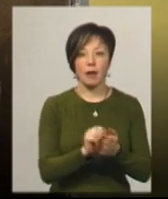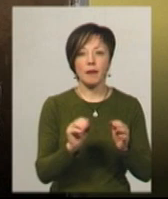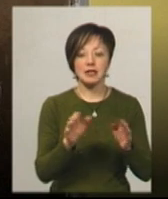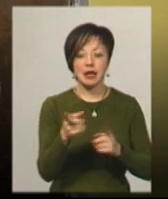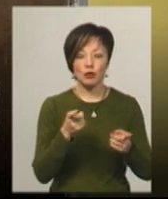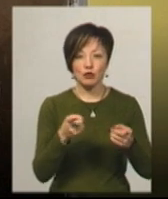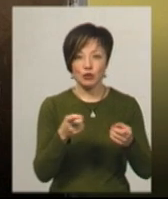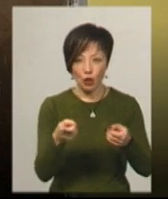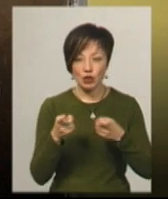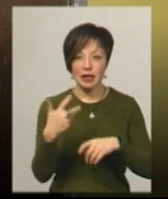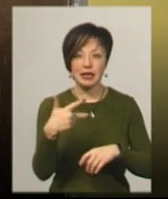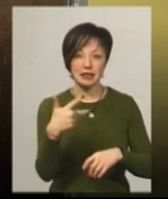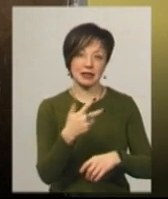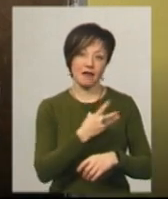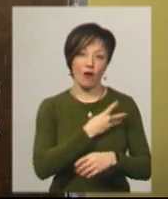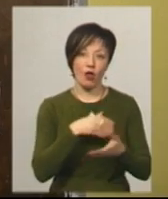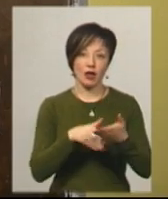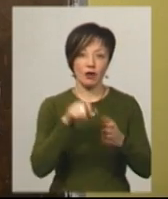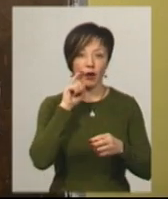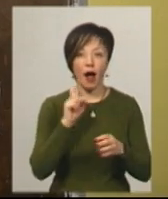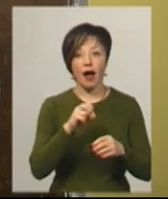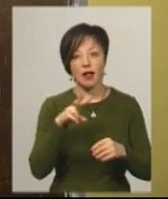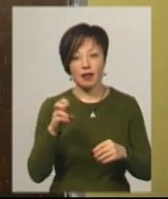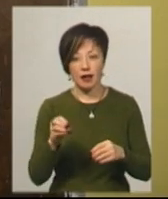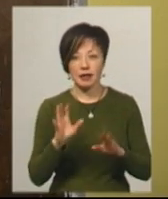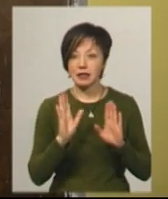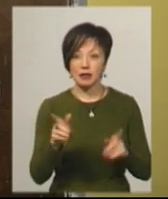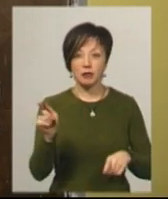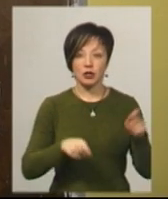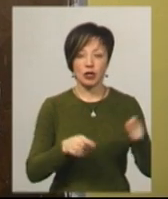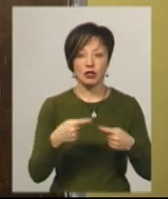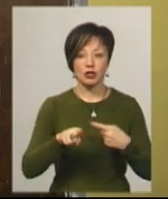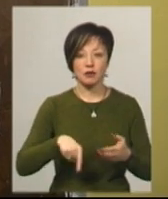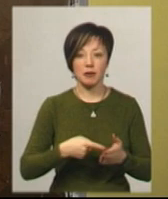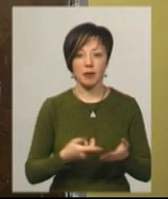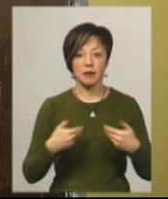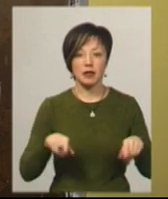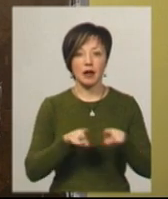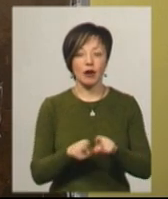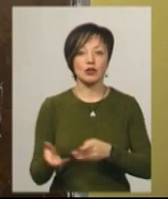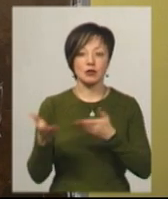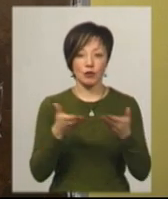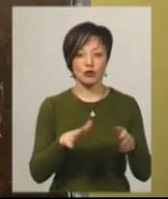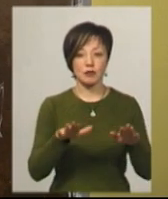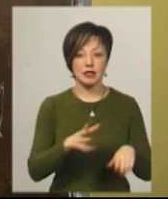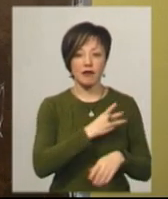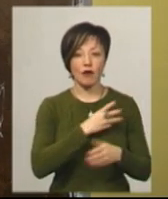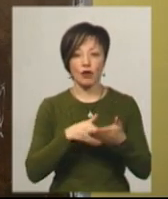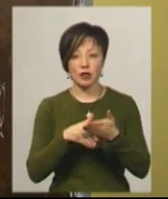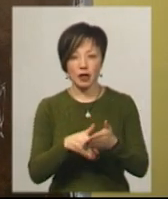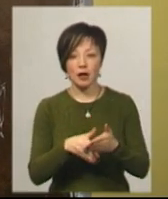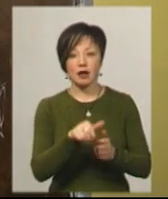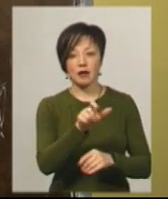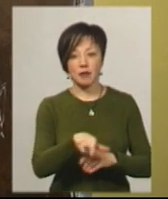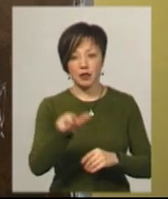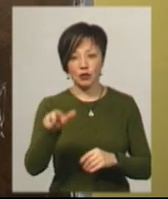зі всієї України. Проте ми не обмежуємося людьми, які приїжджають до нас з інших міст. Ми також запрошуємо місцевих волонтерів, місцевих